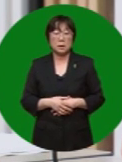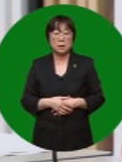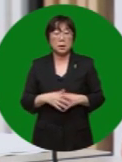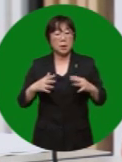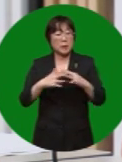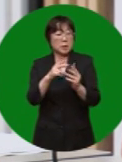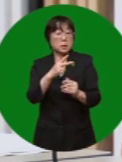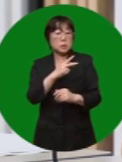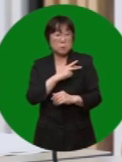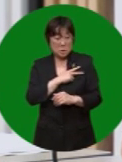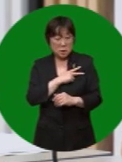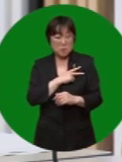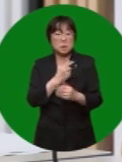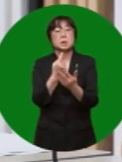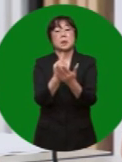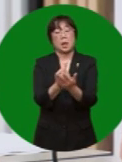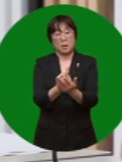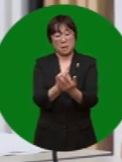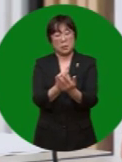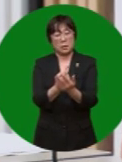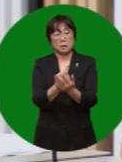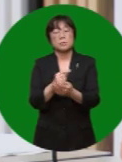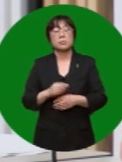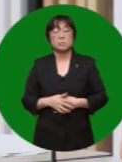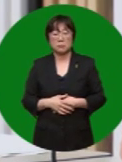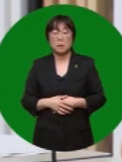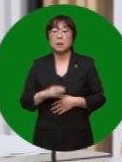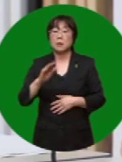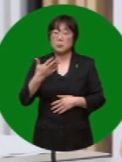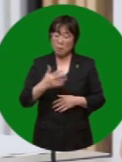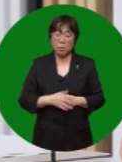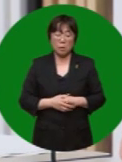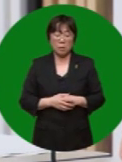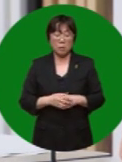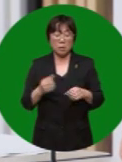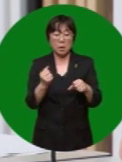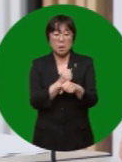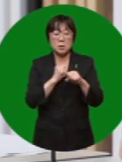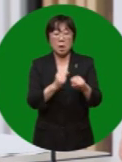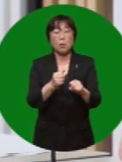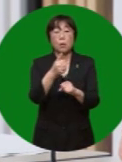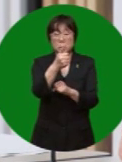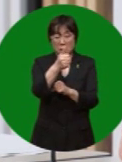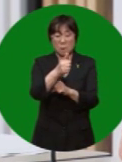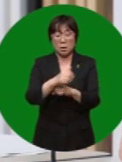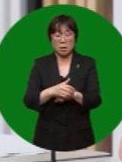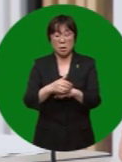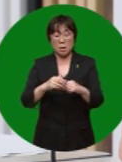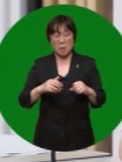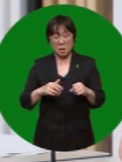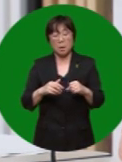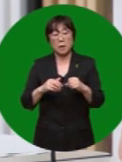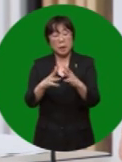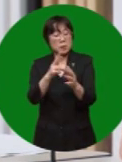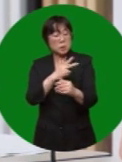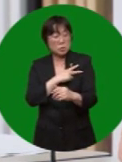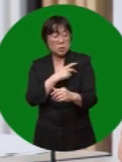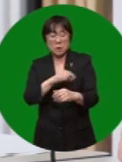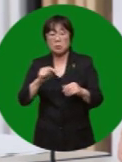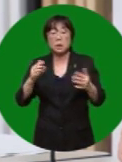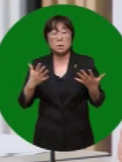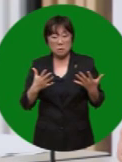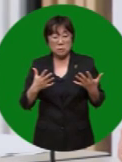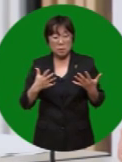建築士しかなれません。でも施工者は建築士を持ってなくて